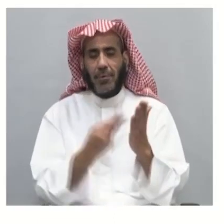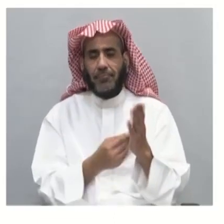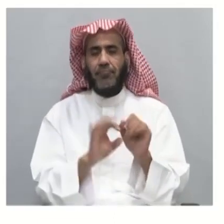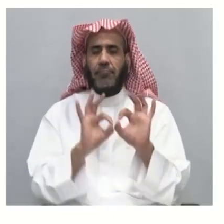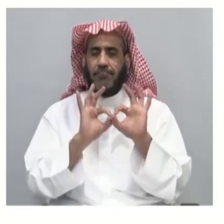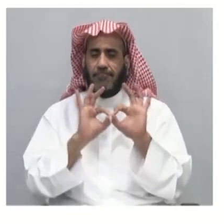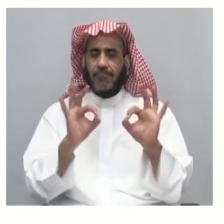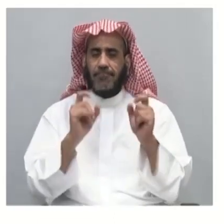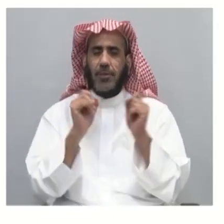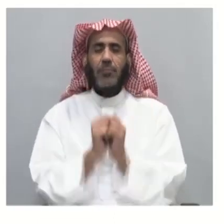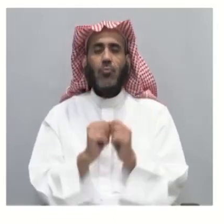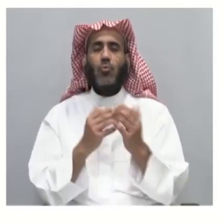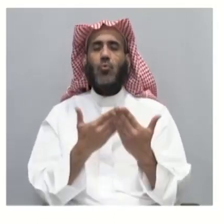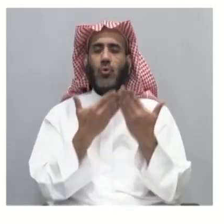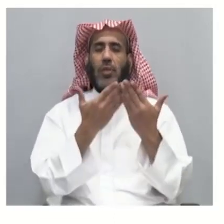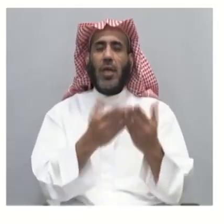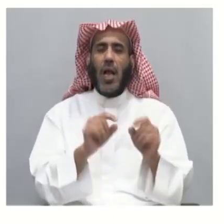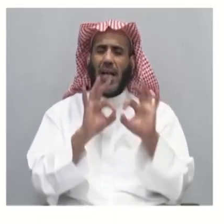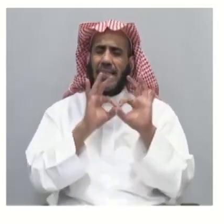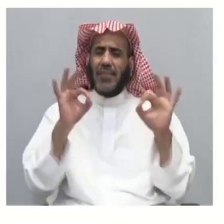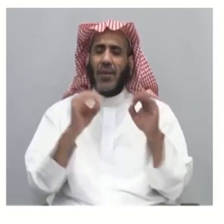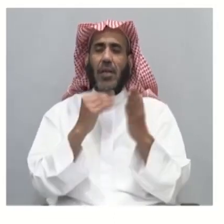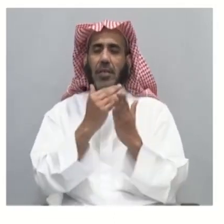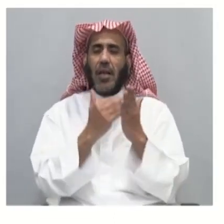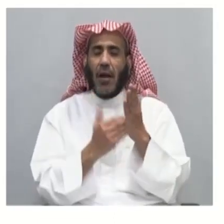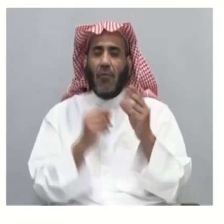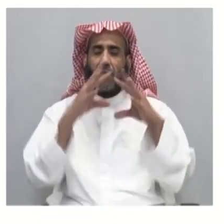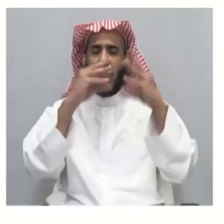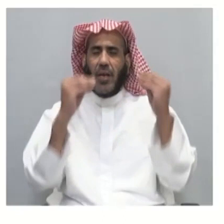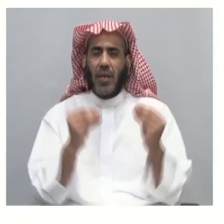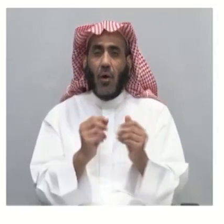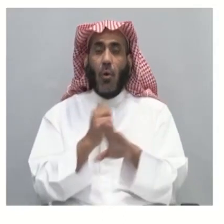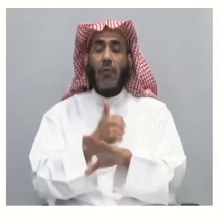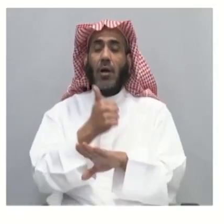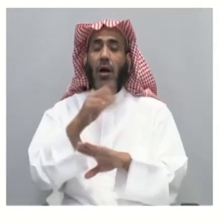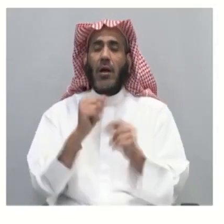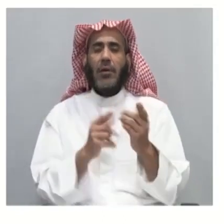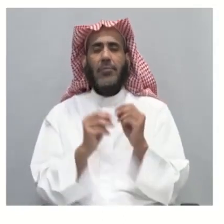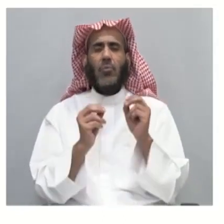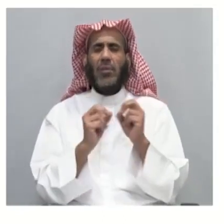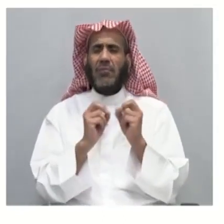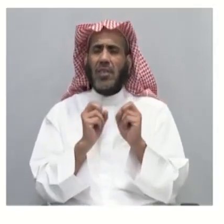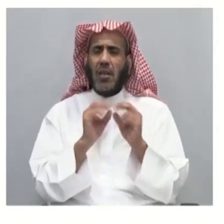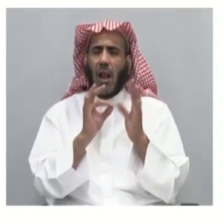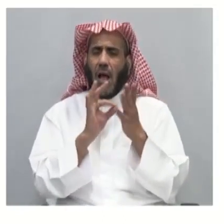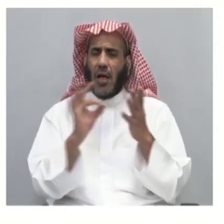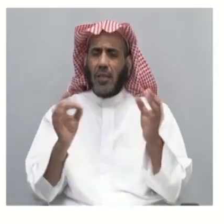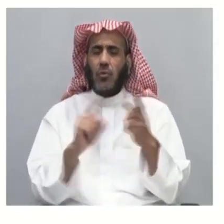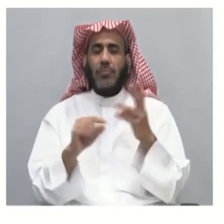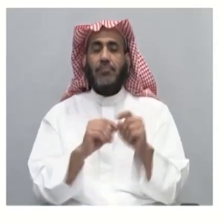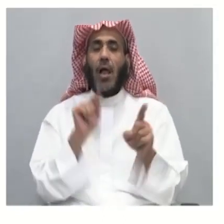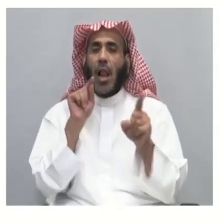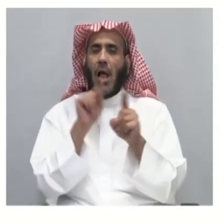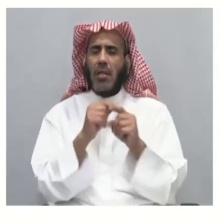تصميما جيدا يساعدك على استفاء عناصرها الفنيه وافكارها الاساسيه وتفصيلاتها الجزئيه الهدف